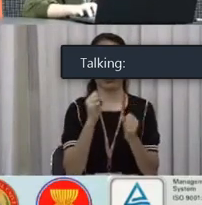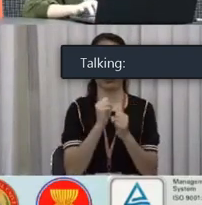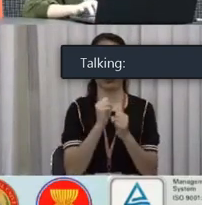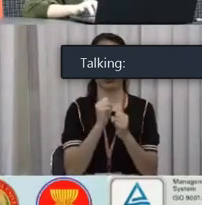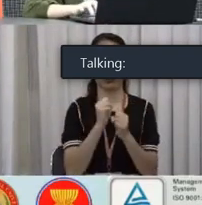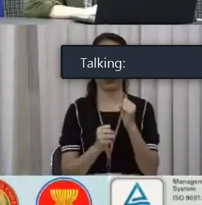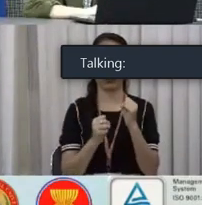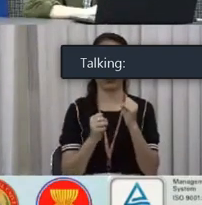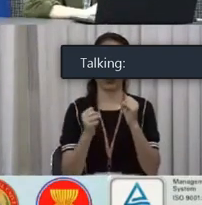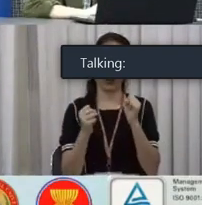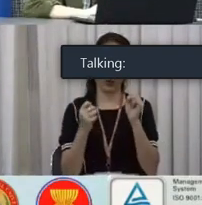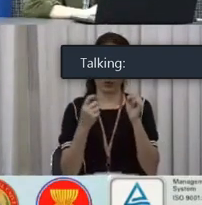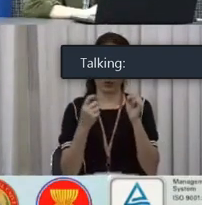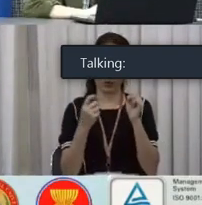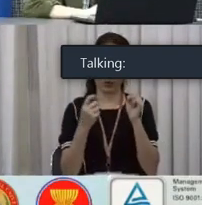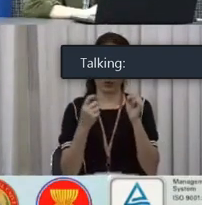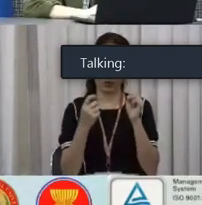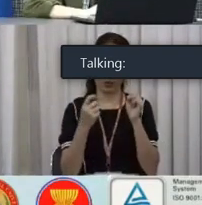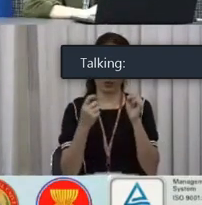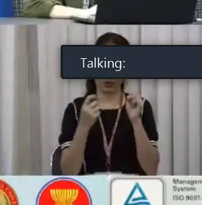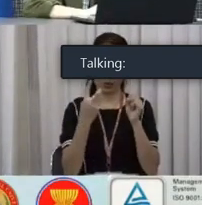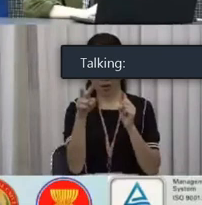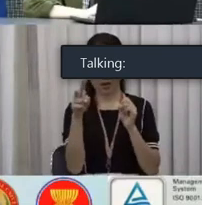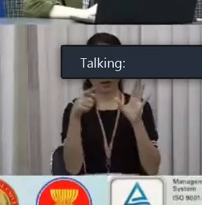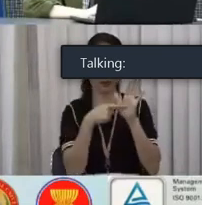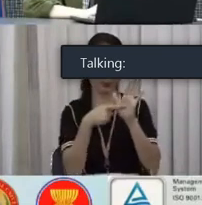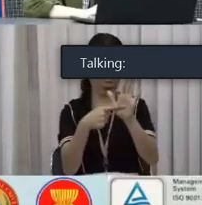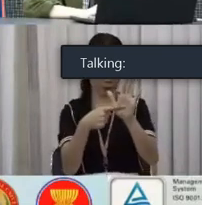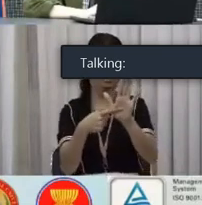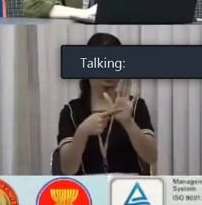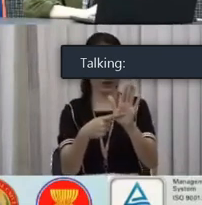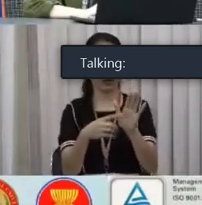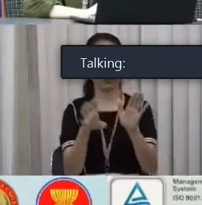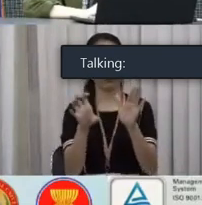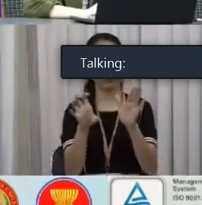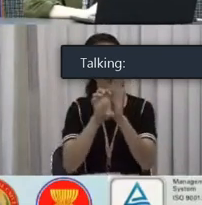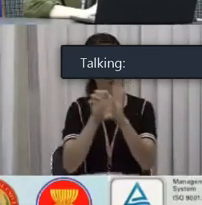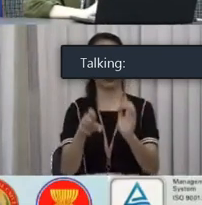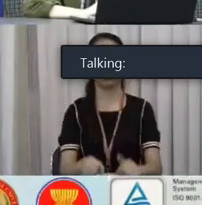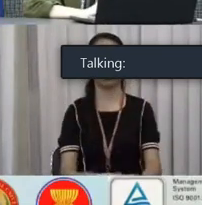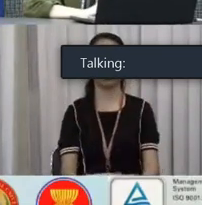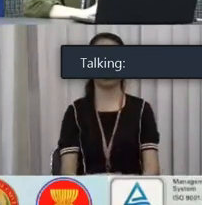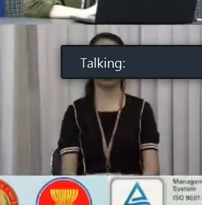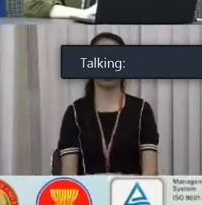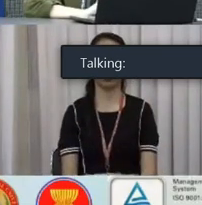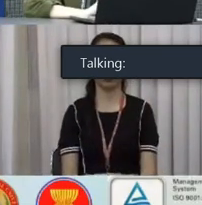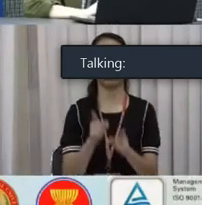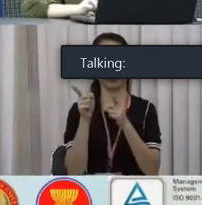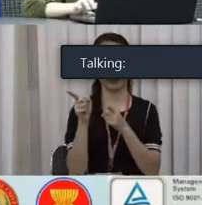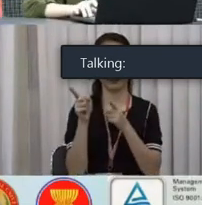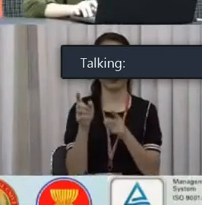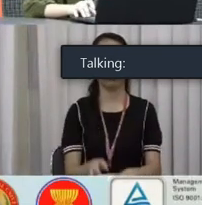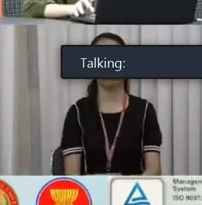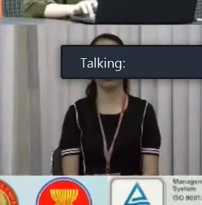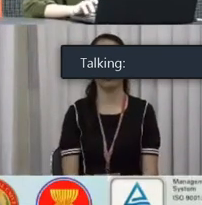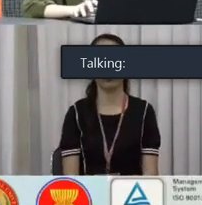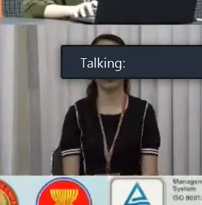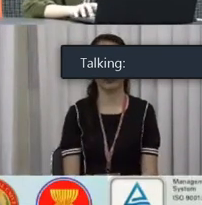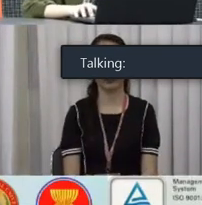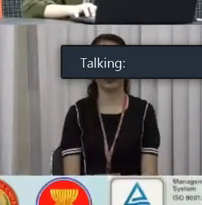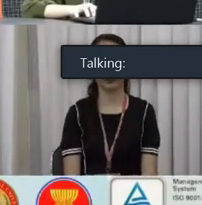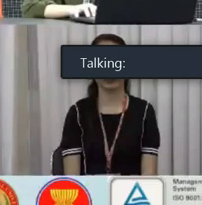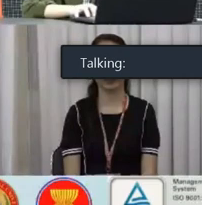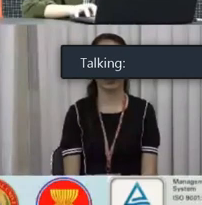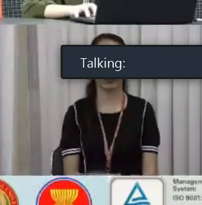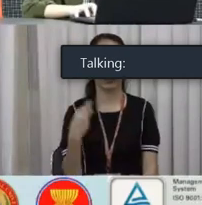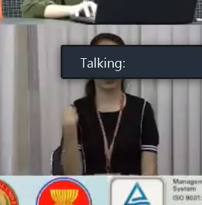So mao ni siya sa Facebook, sa Messenger. We ask for your complete name, your sex, your contact number, your home address, and so